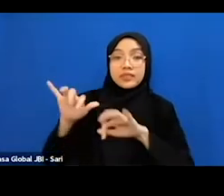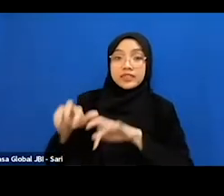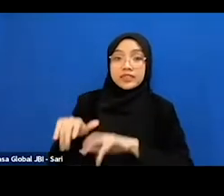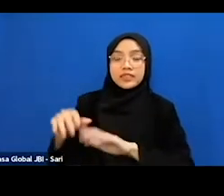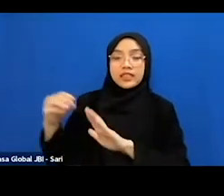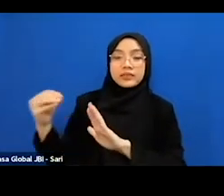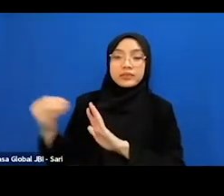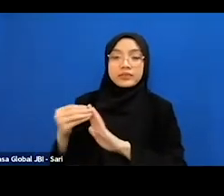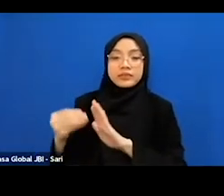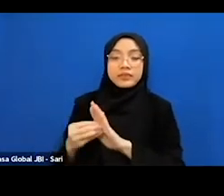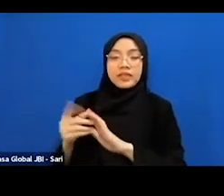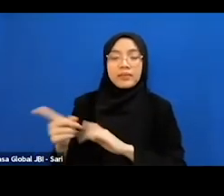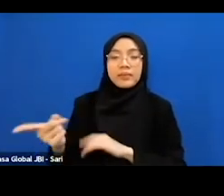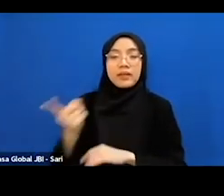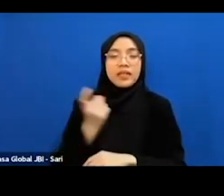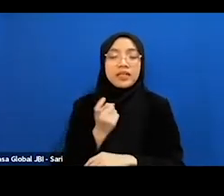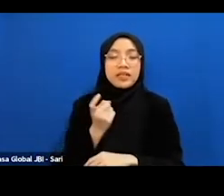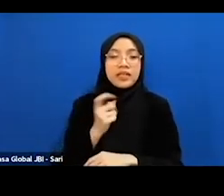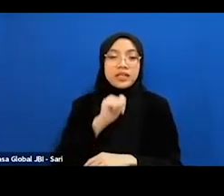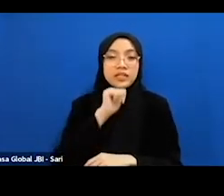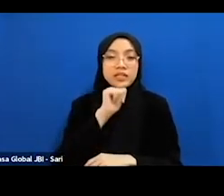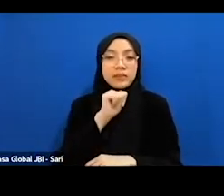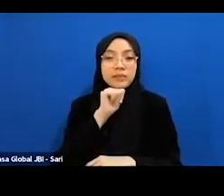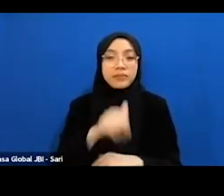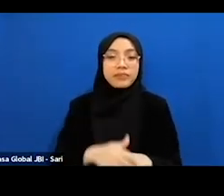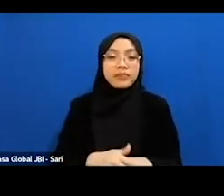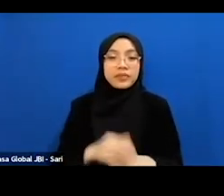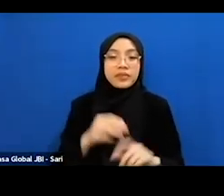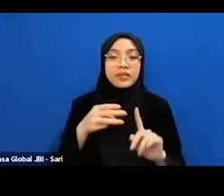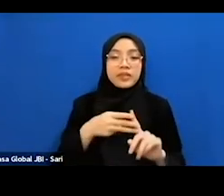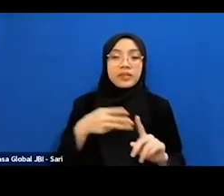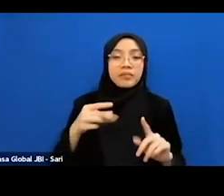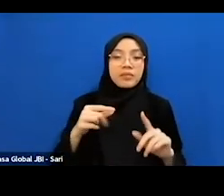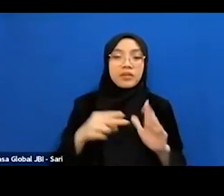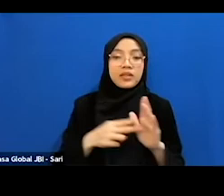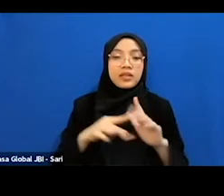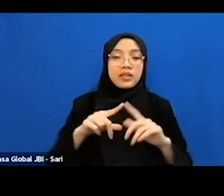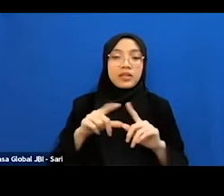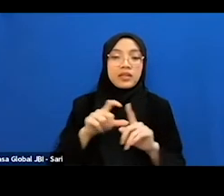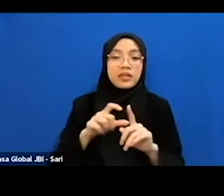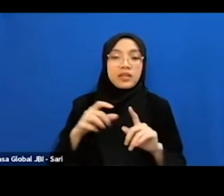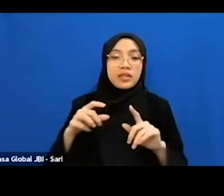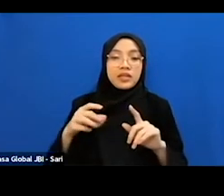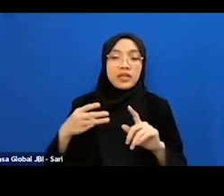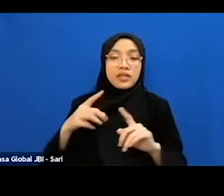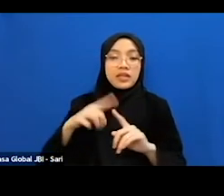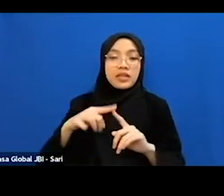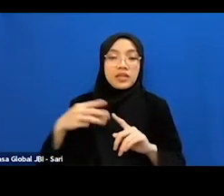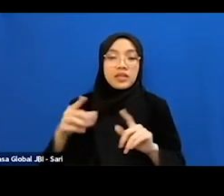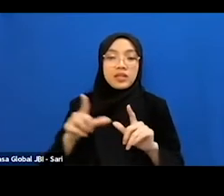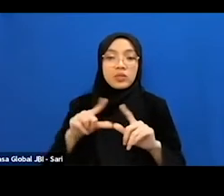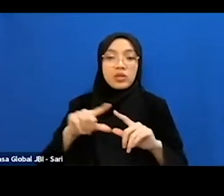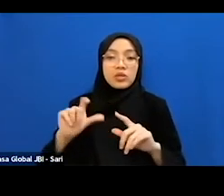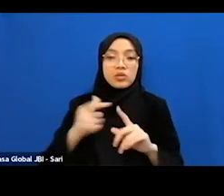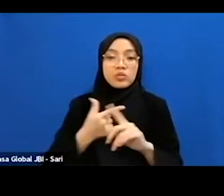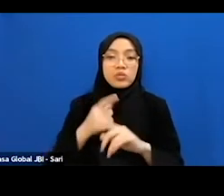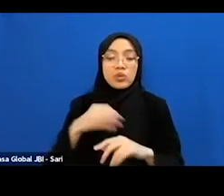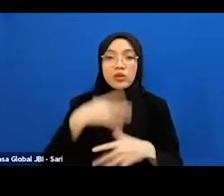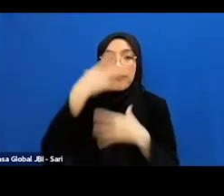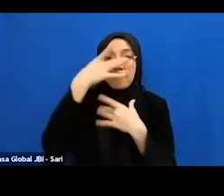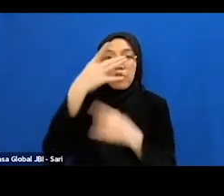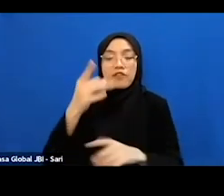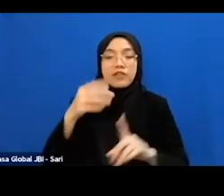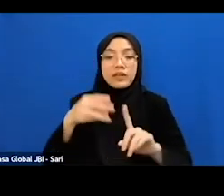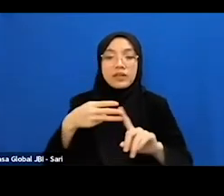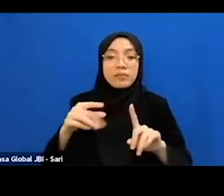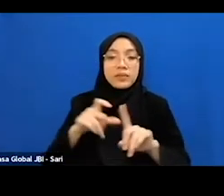chat ada pertanyaan dari akhir needed Waluyo saudari prosedur Nadya mohon maaf dari provider